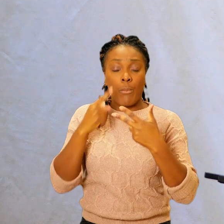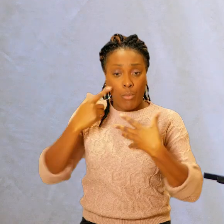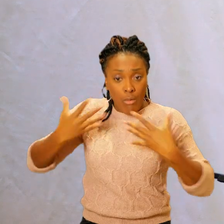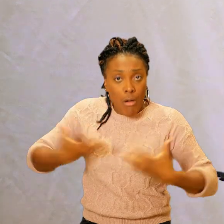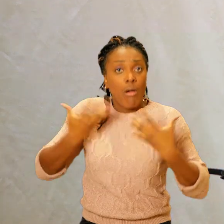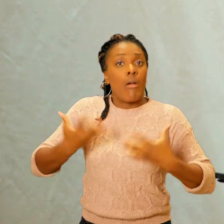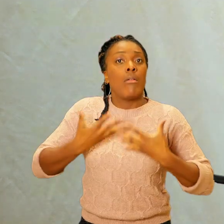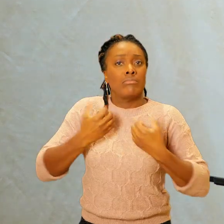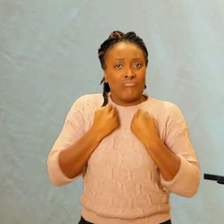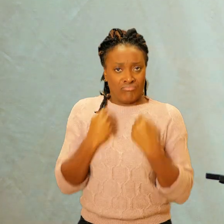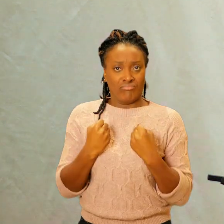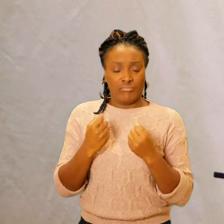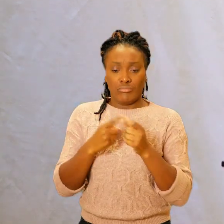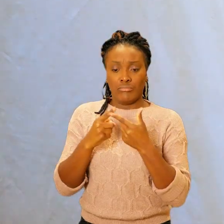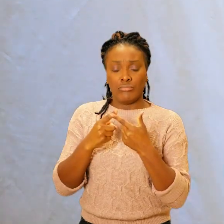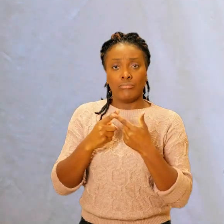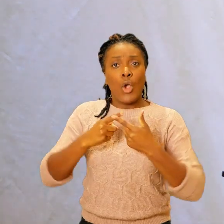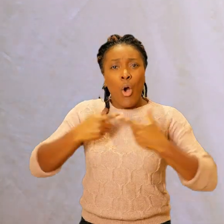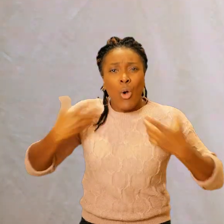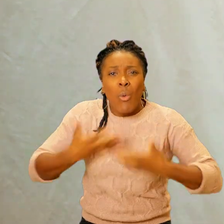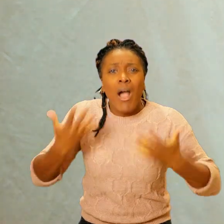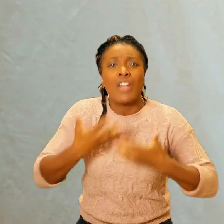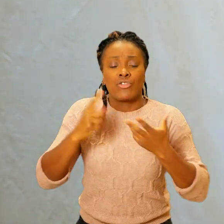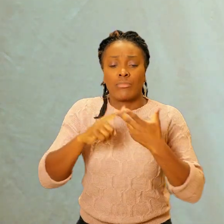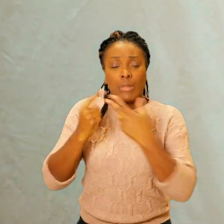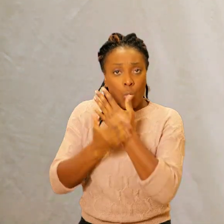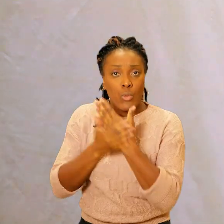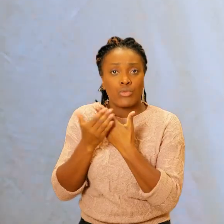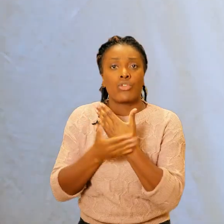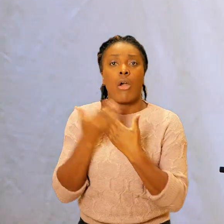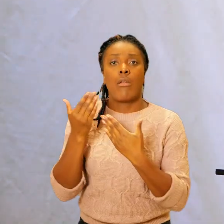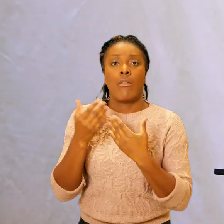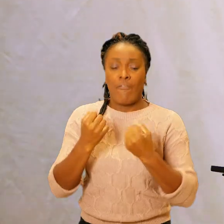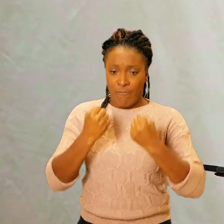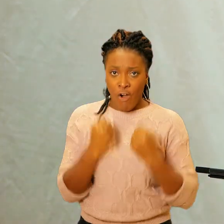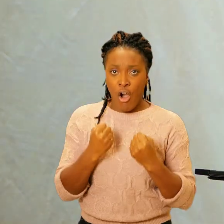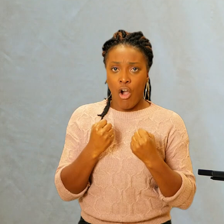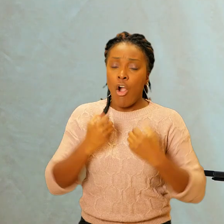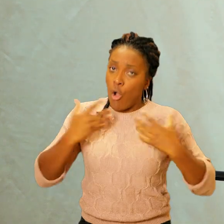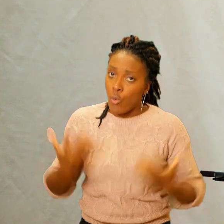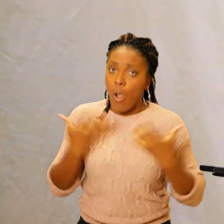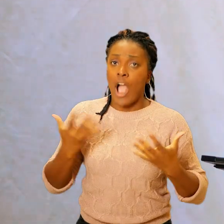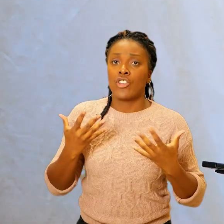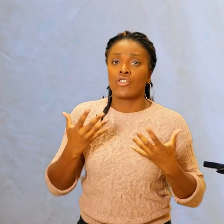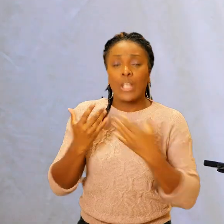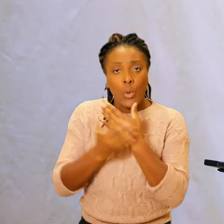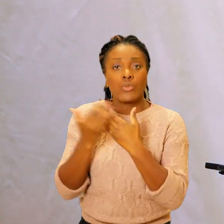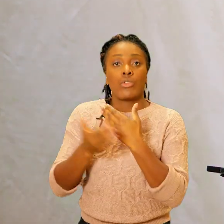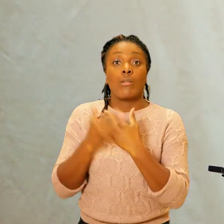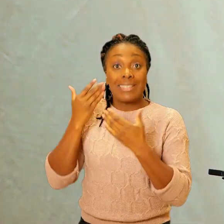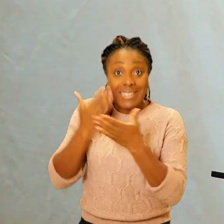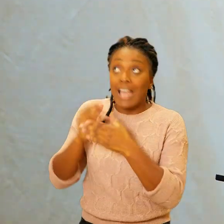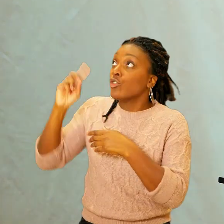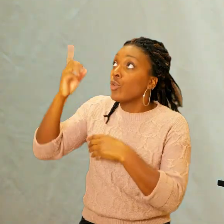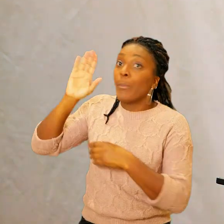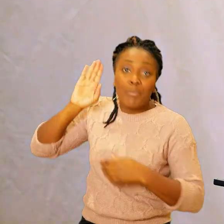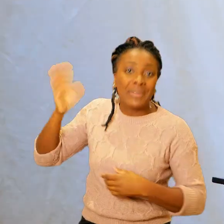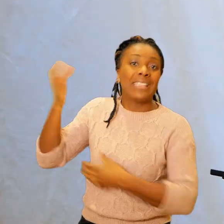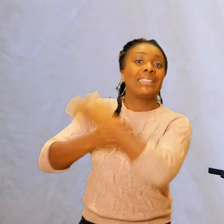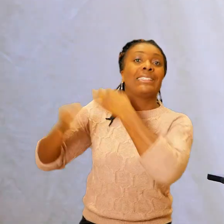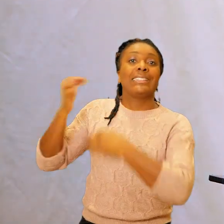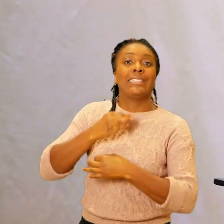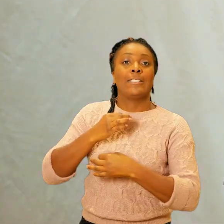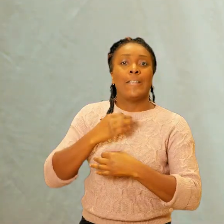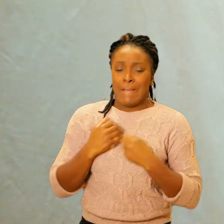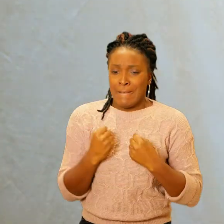t'édifier, il doit t'exhorter, il doit te consoler. C'est l'ADN de la voix de Dieu. Qu'est-ce que c'est? Édifier, c'est